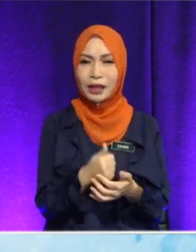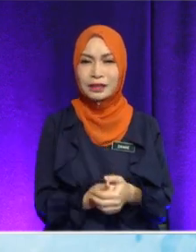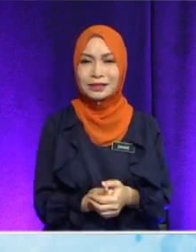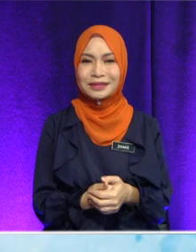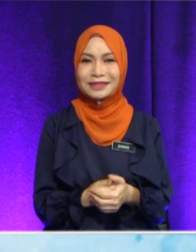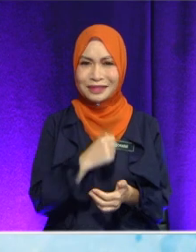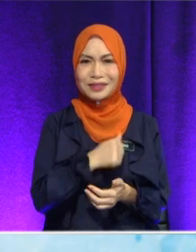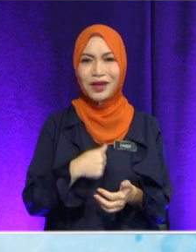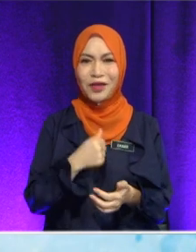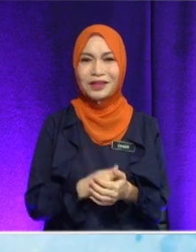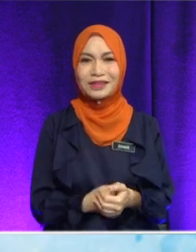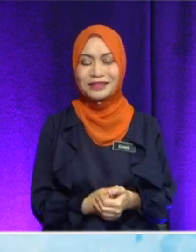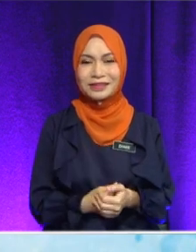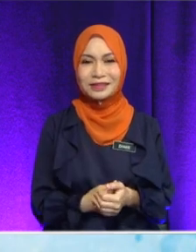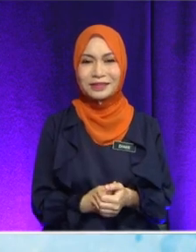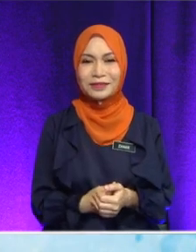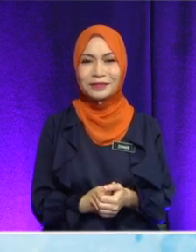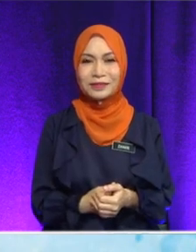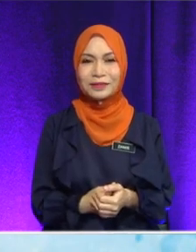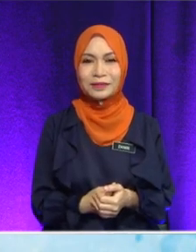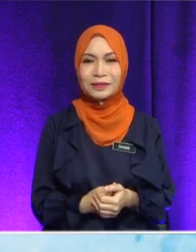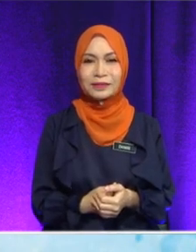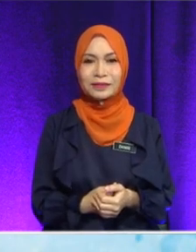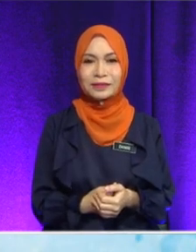bukan bukan itu nama lukisannya